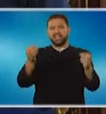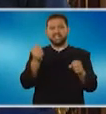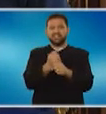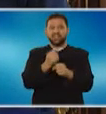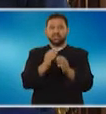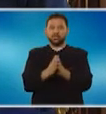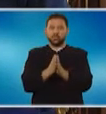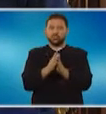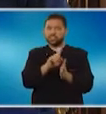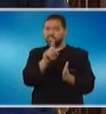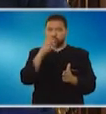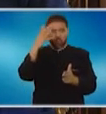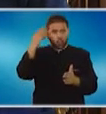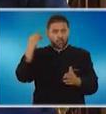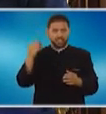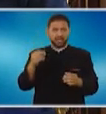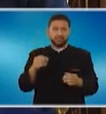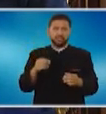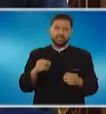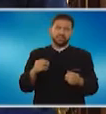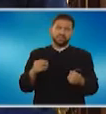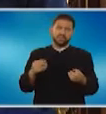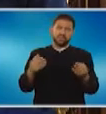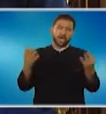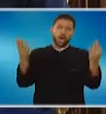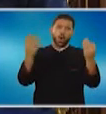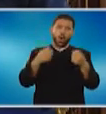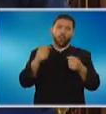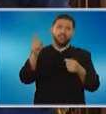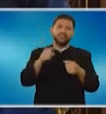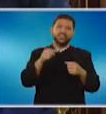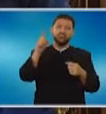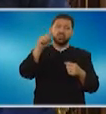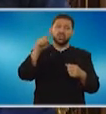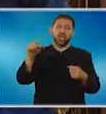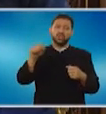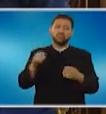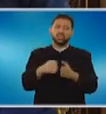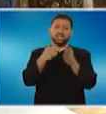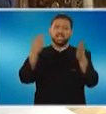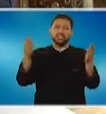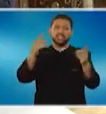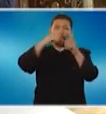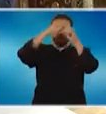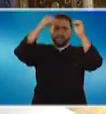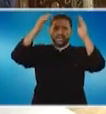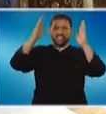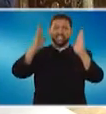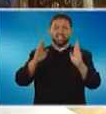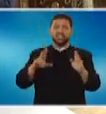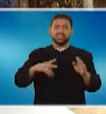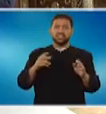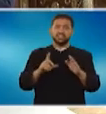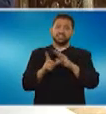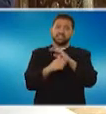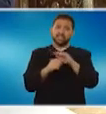nu uităm că 80% din rugăciunile, din cărțile liturgice ale bisericii sunt